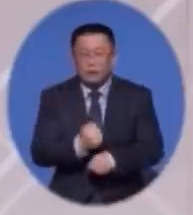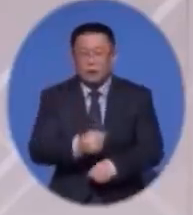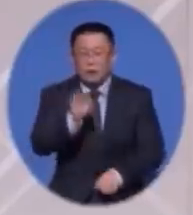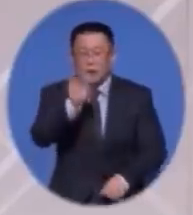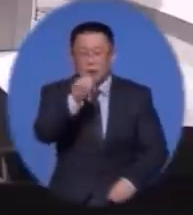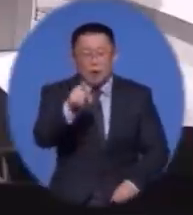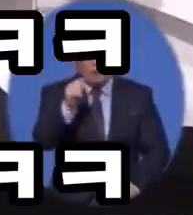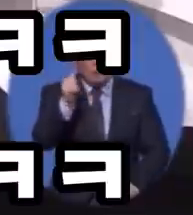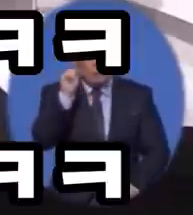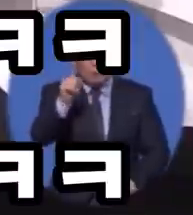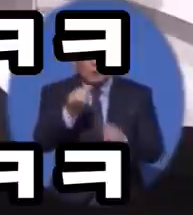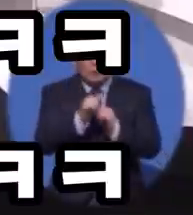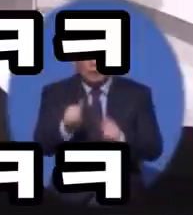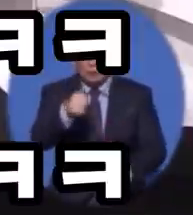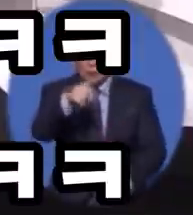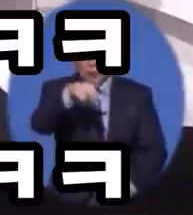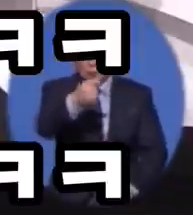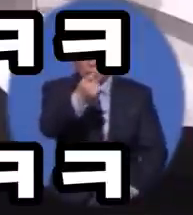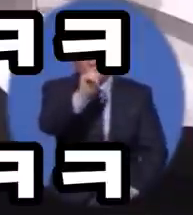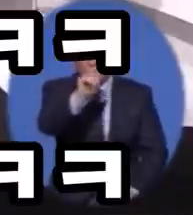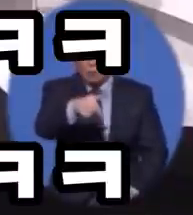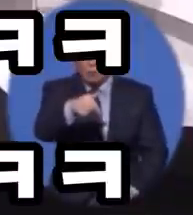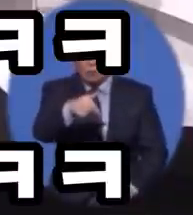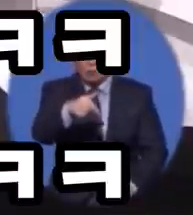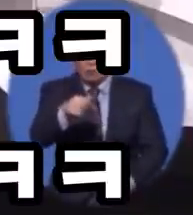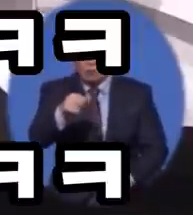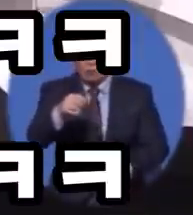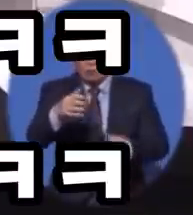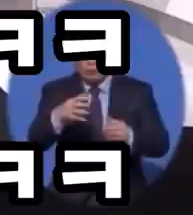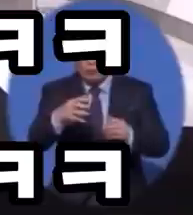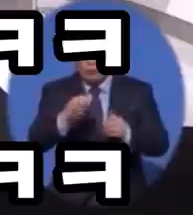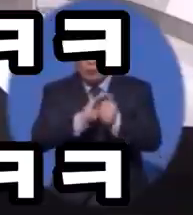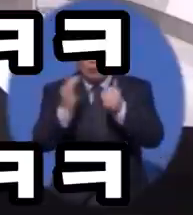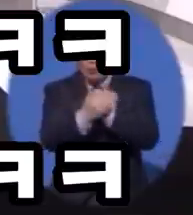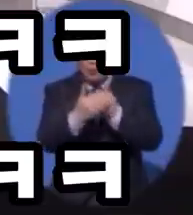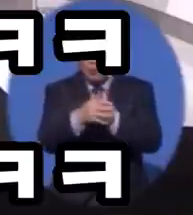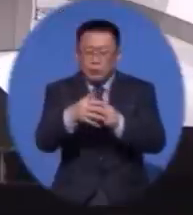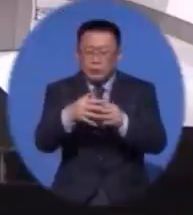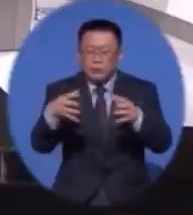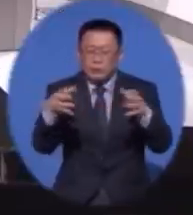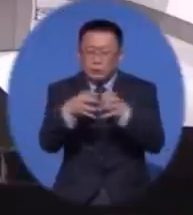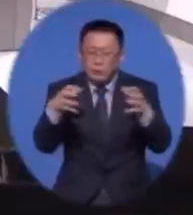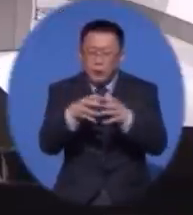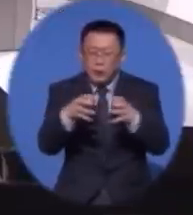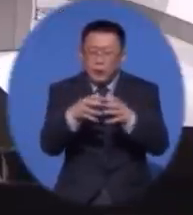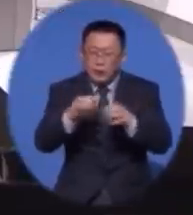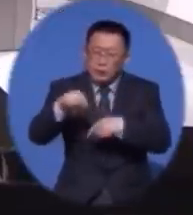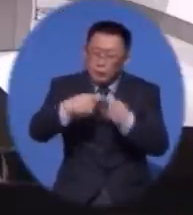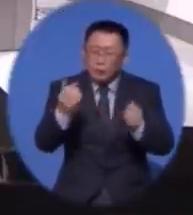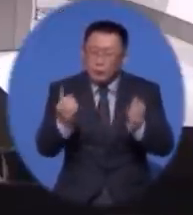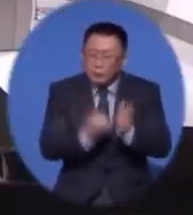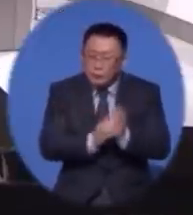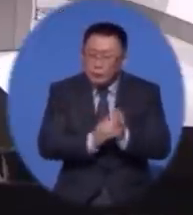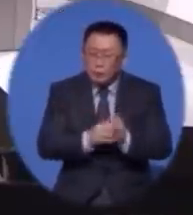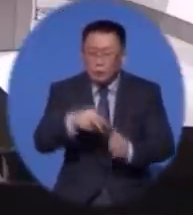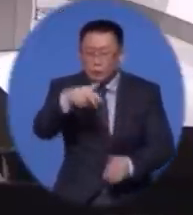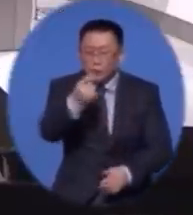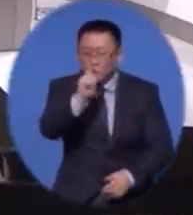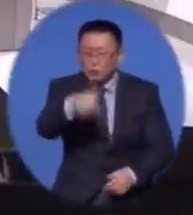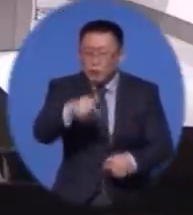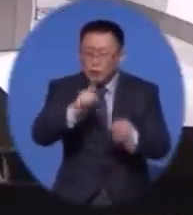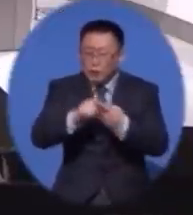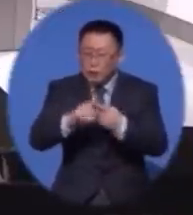허우버님, 그 조국 수호 집회 이렇게 여러 번 참여하셨던데, 그냥 조국에